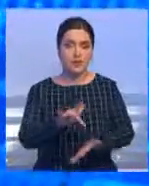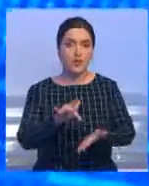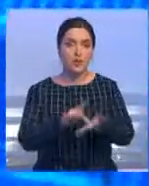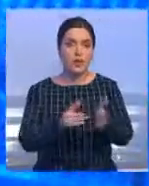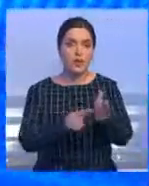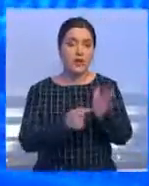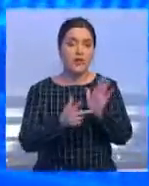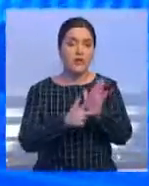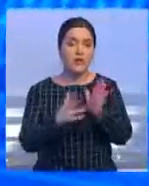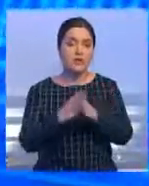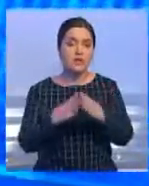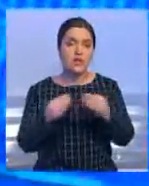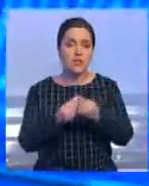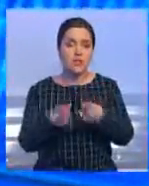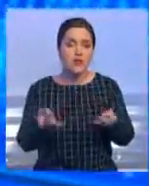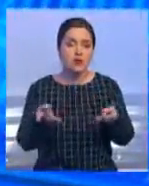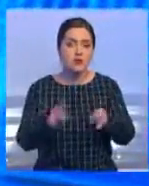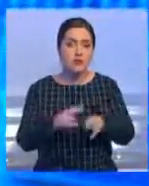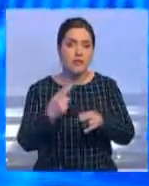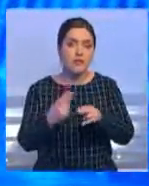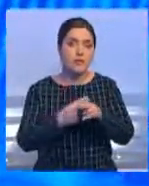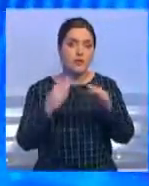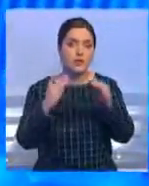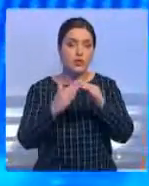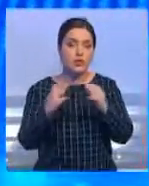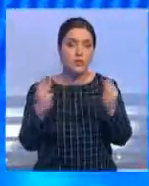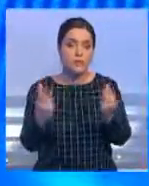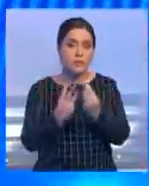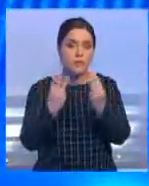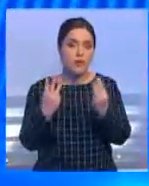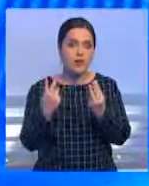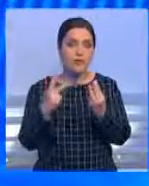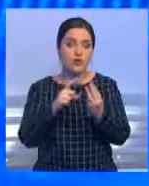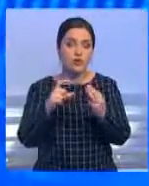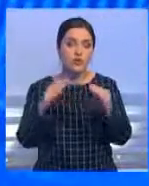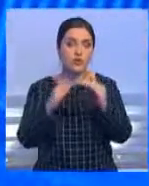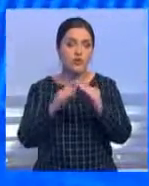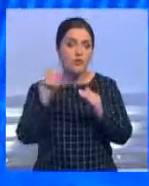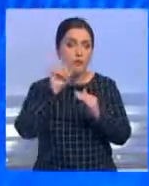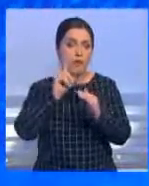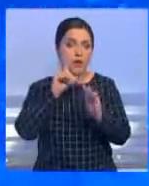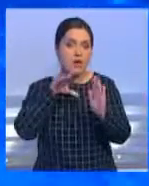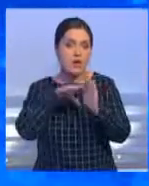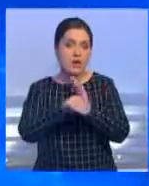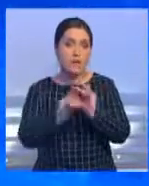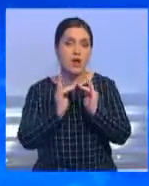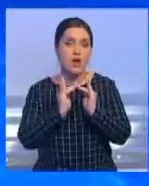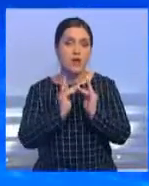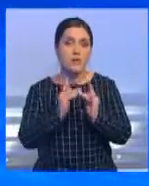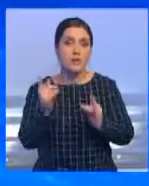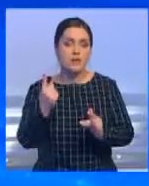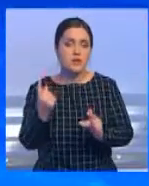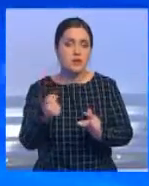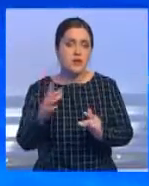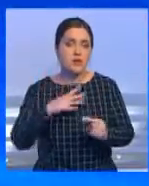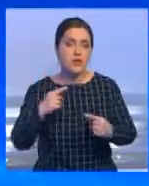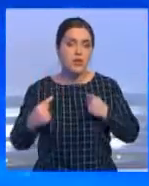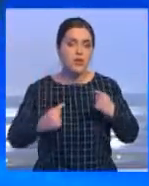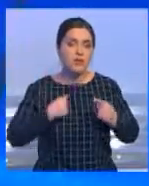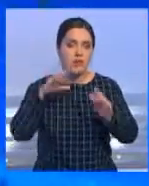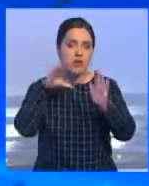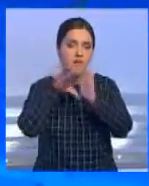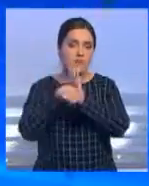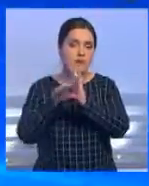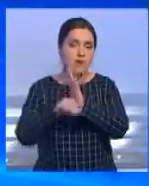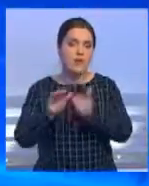Караганде 8 семей, оставшихся без крова из-за пожара в двухэтажном доме, власти разместили в студенческом общежитии. До этого неделю люди скитались по знакомым